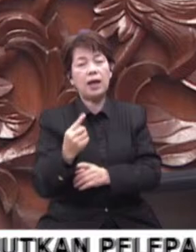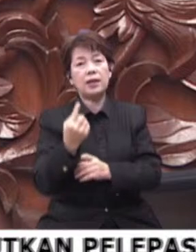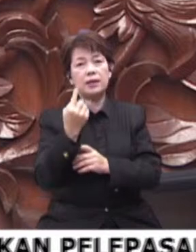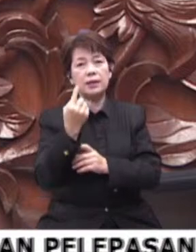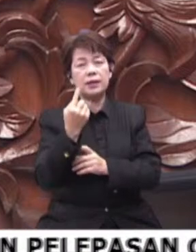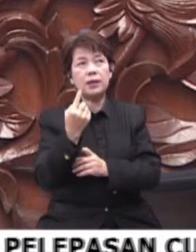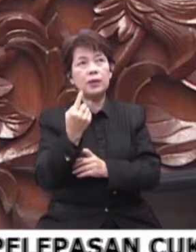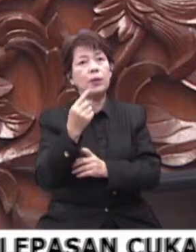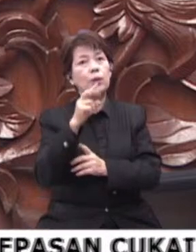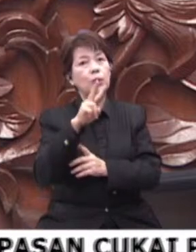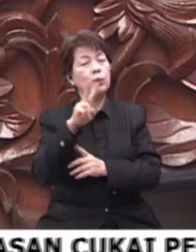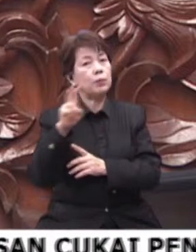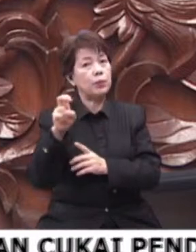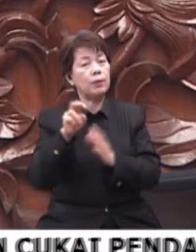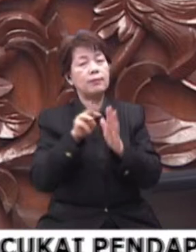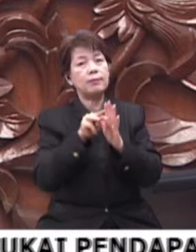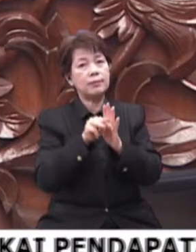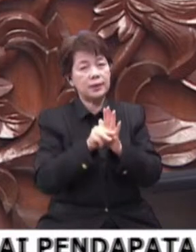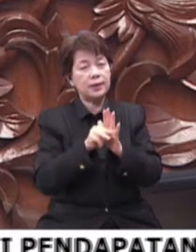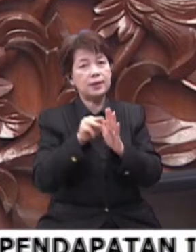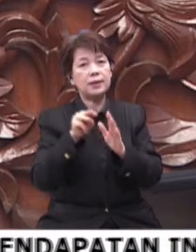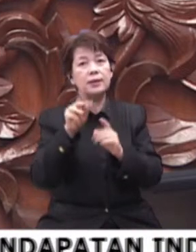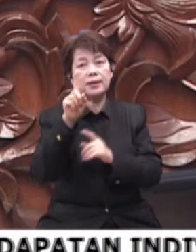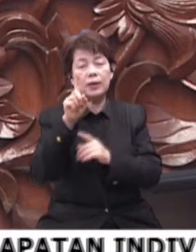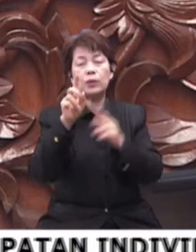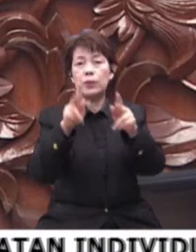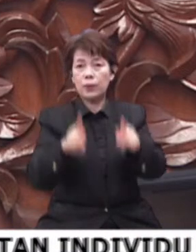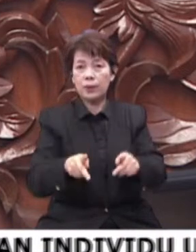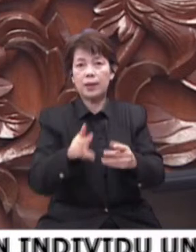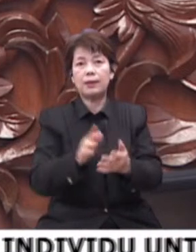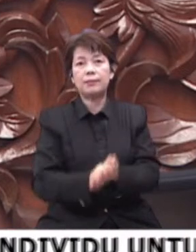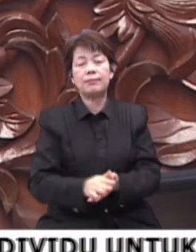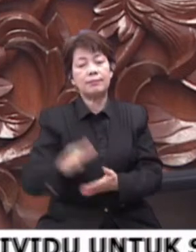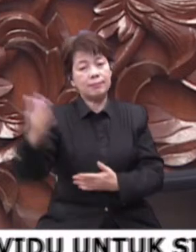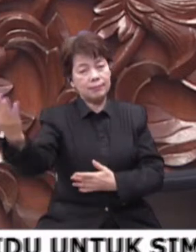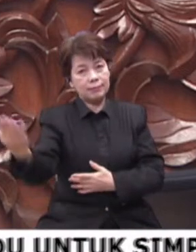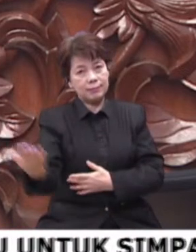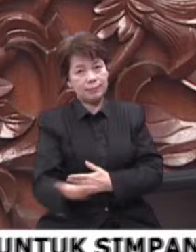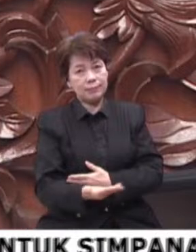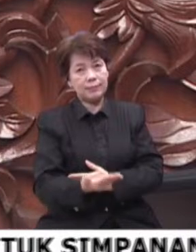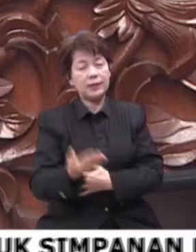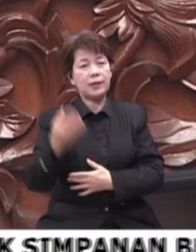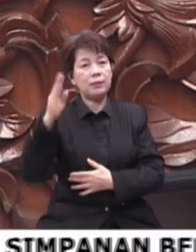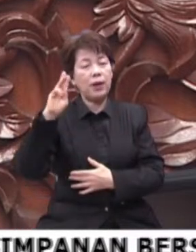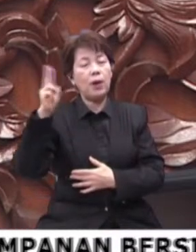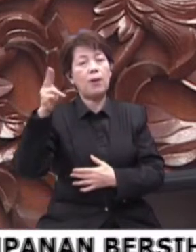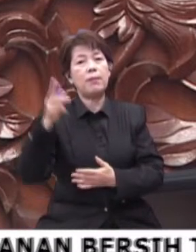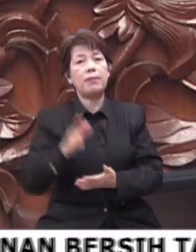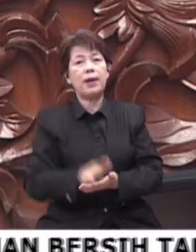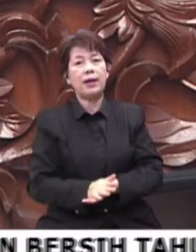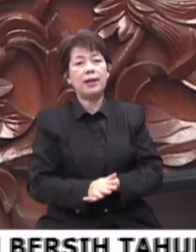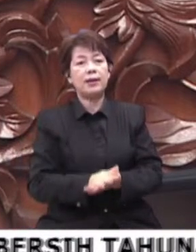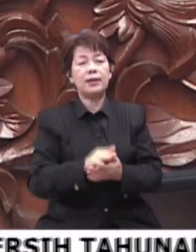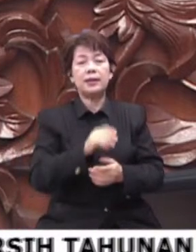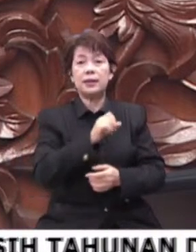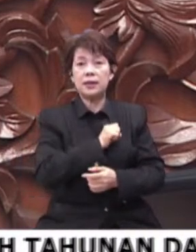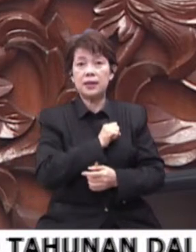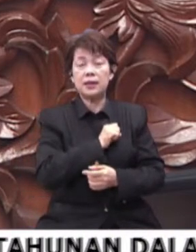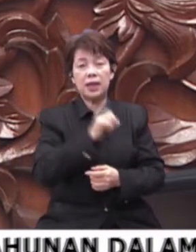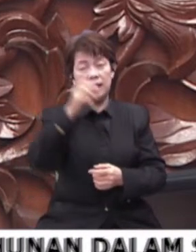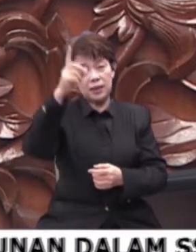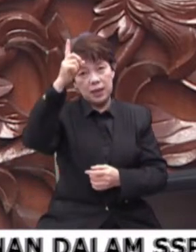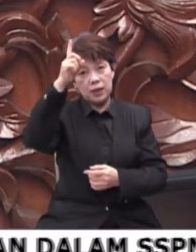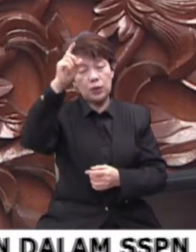selama 20 menit seorang dipersilakan yang boroman sinetron Datuk